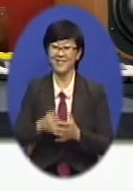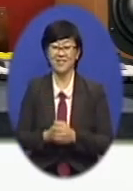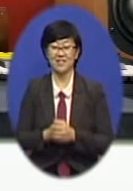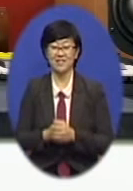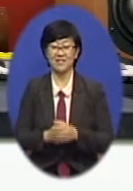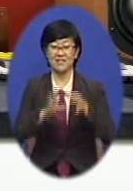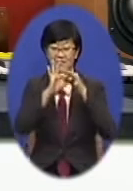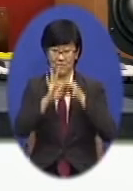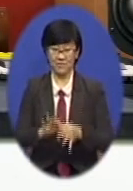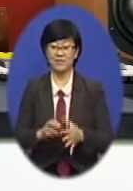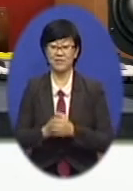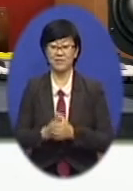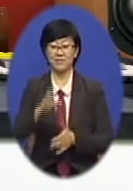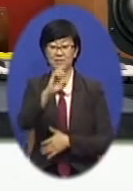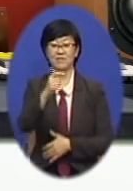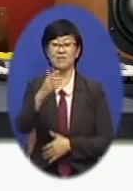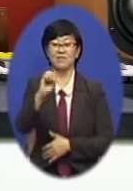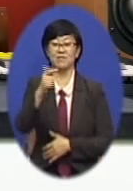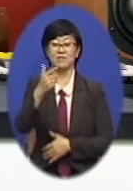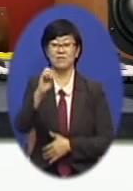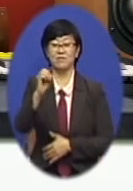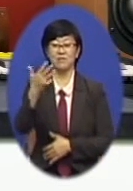네, 계속해서